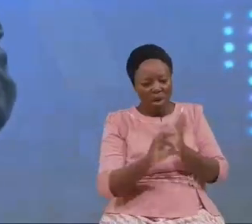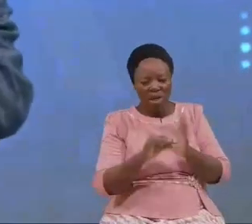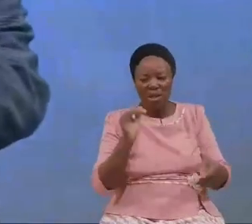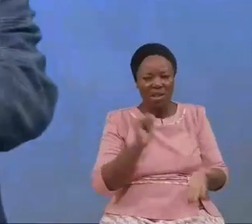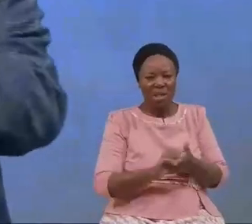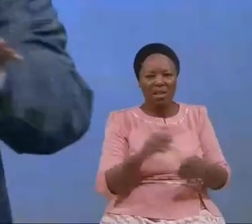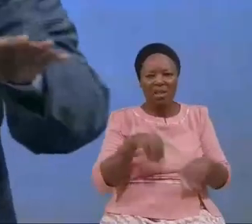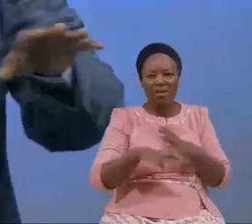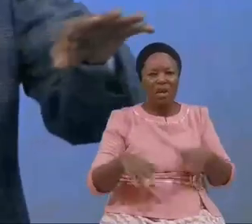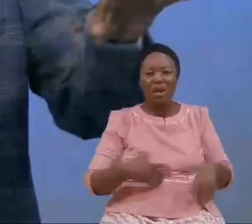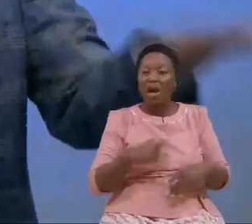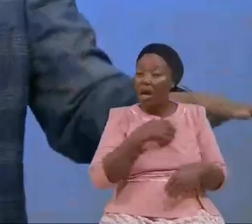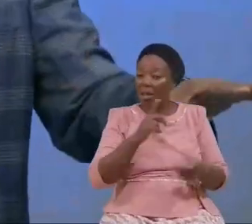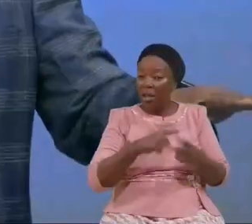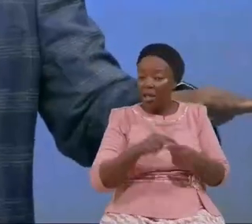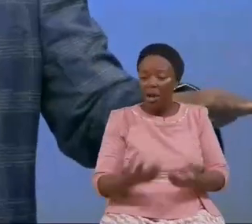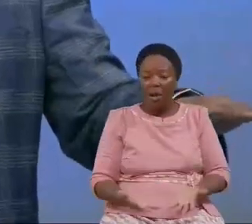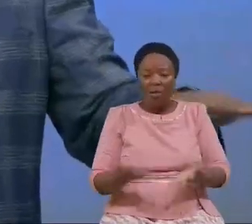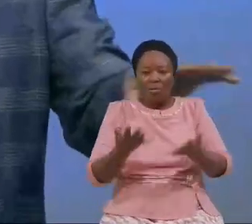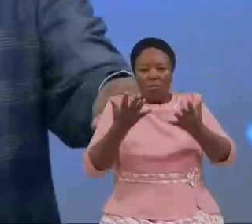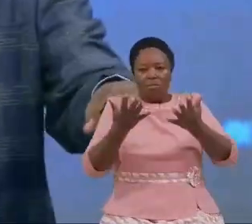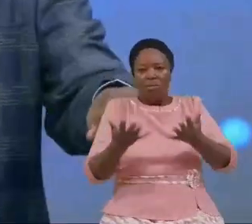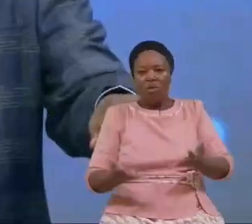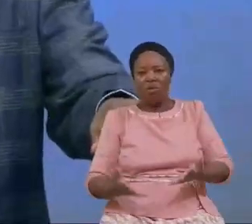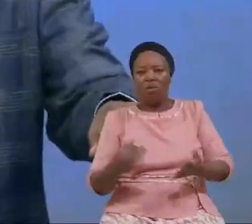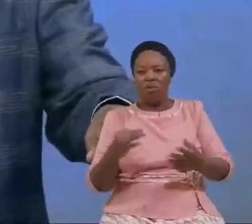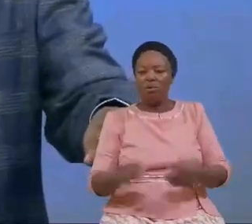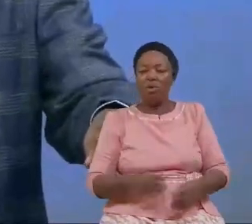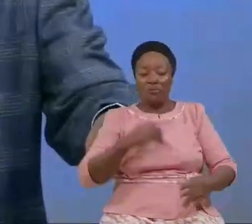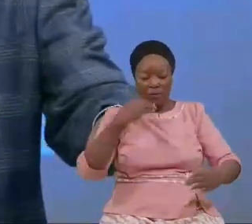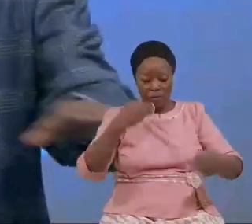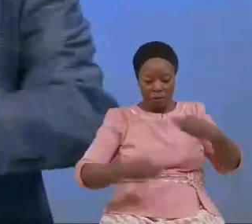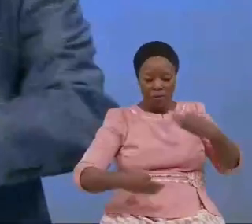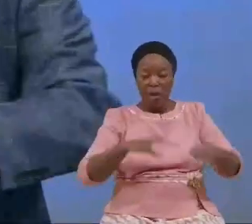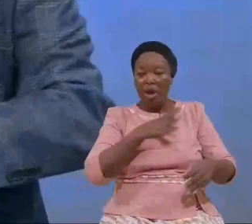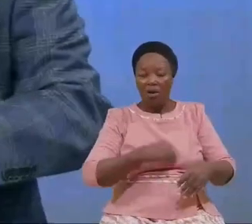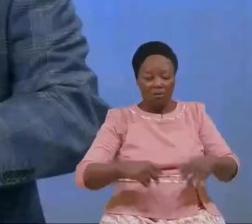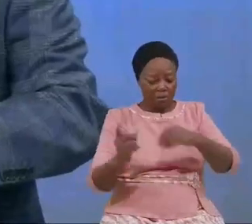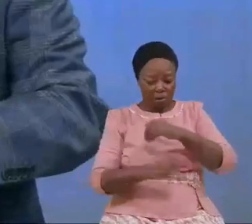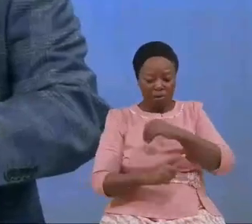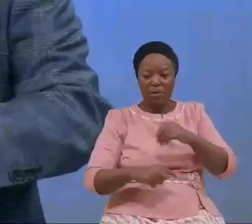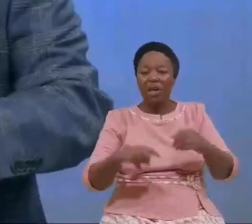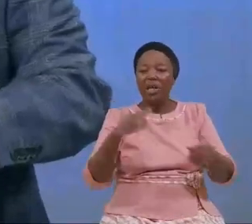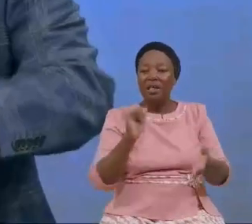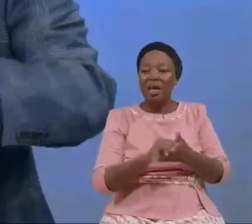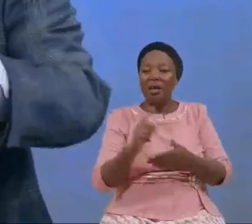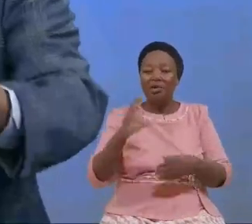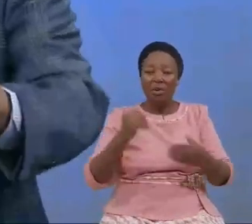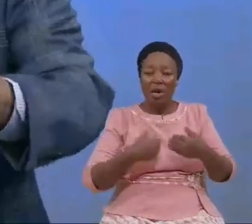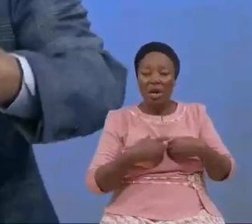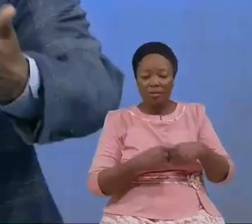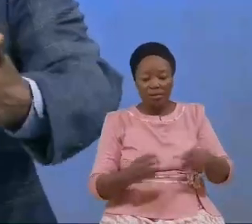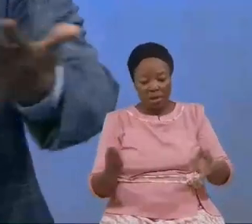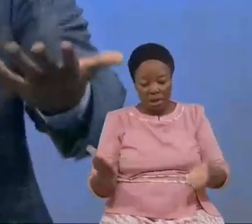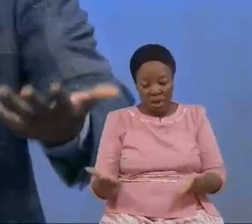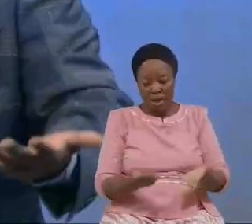le fardeau du jugement de châtiment que tu devrais porter